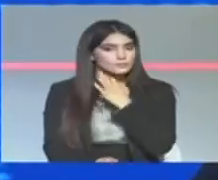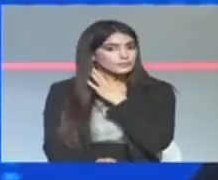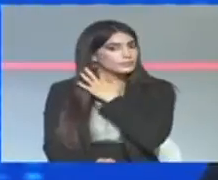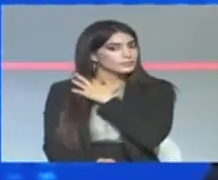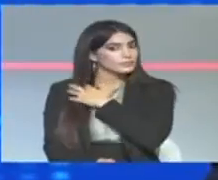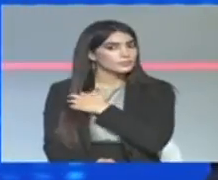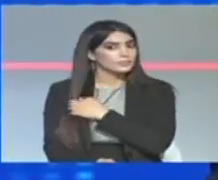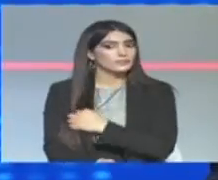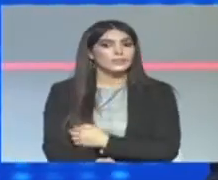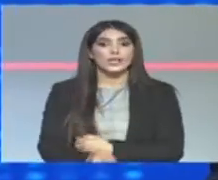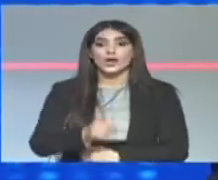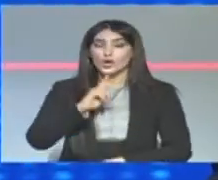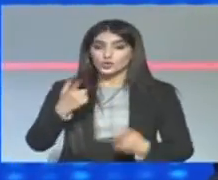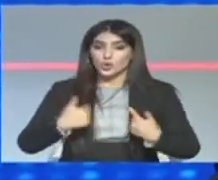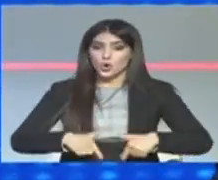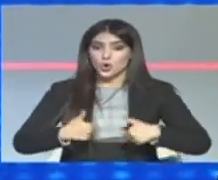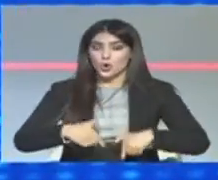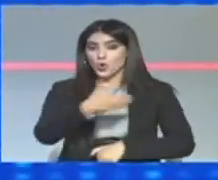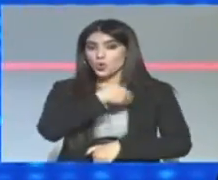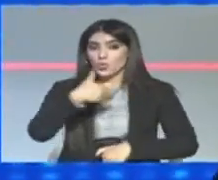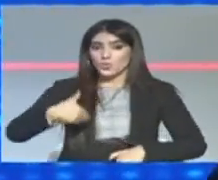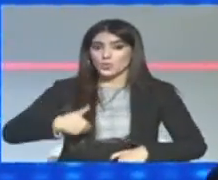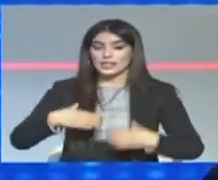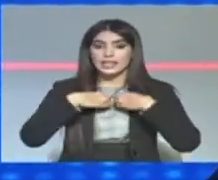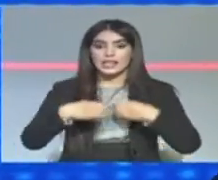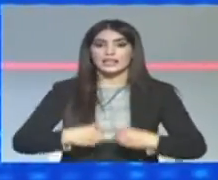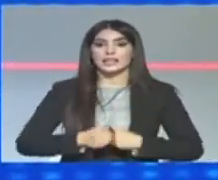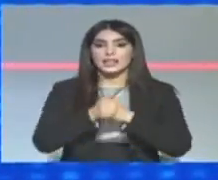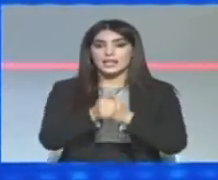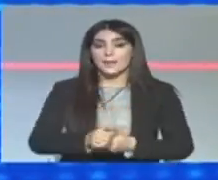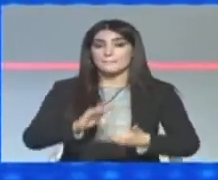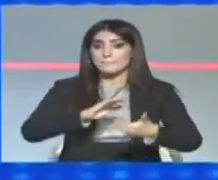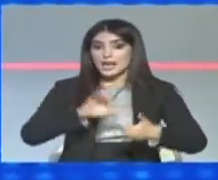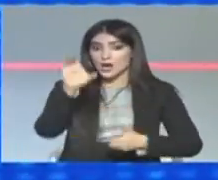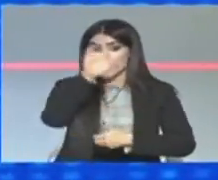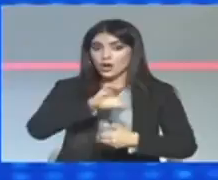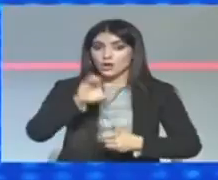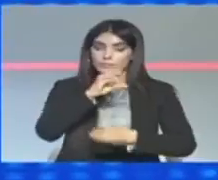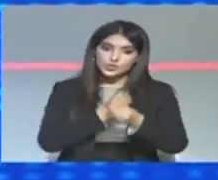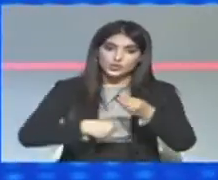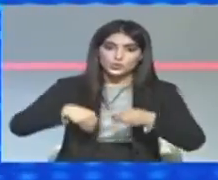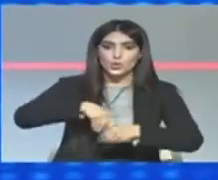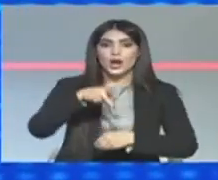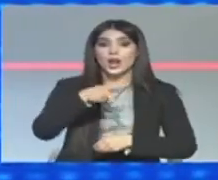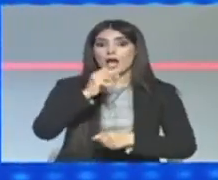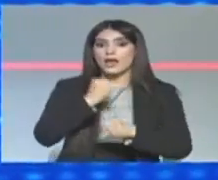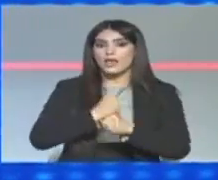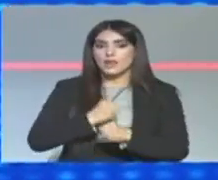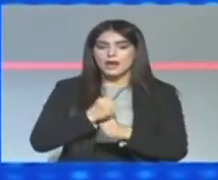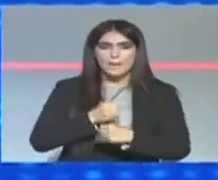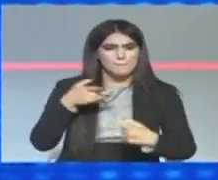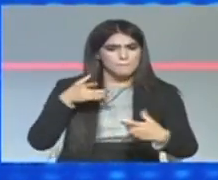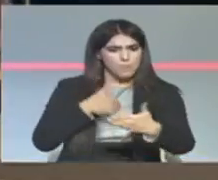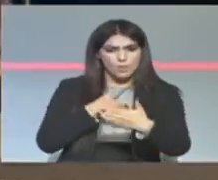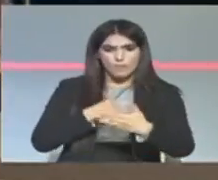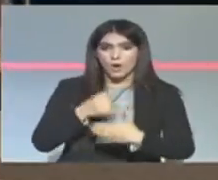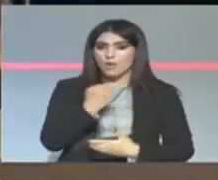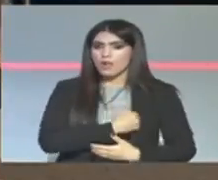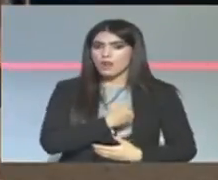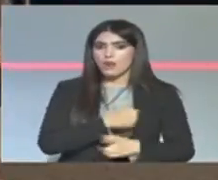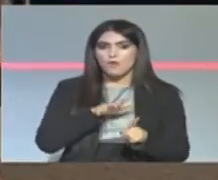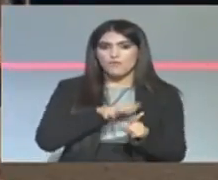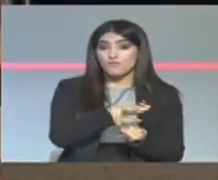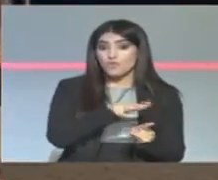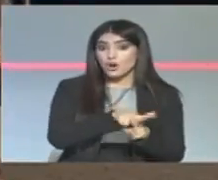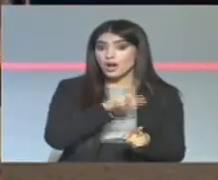تعهد وزراء وداخليه الاعضاء في الاتحاد الاوروبي بمضاعفه الجهود من اجل محاربه الارهاب والتطرف والعنف